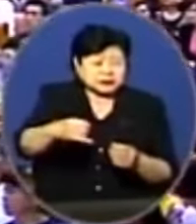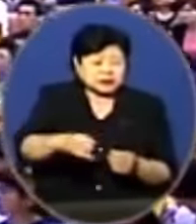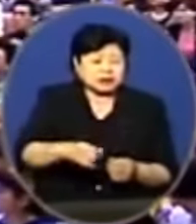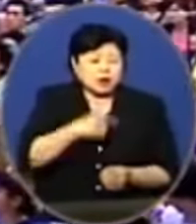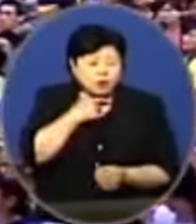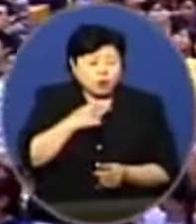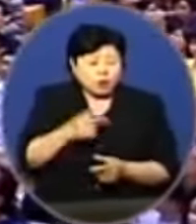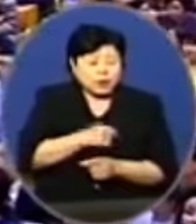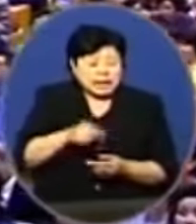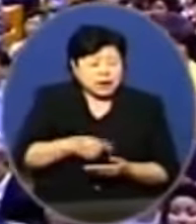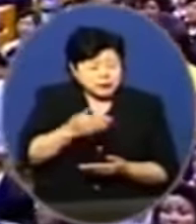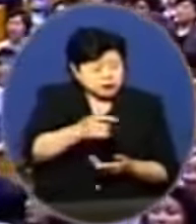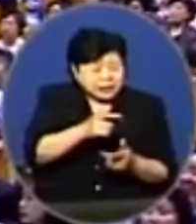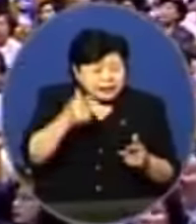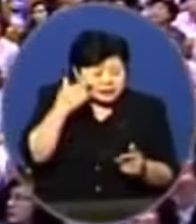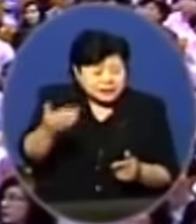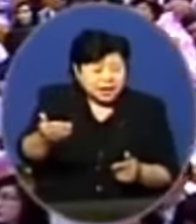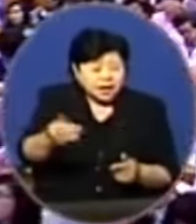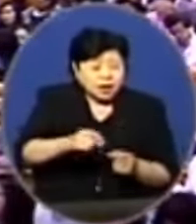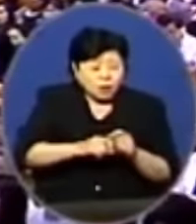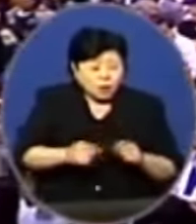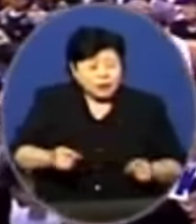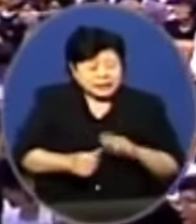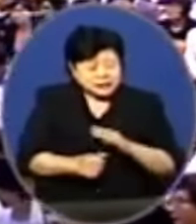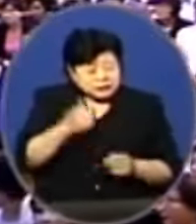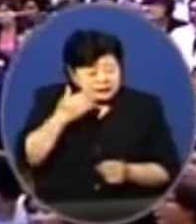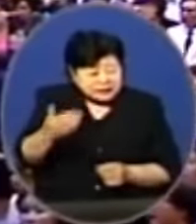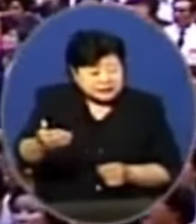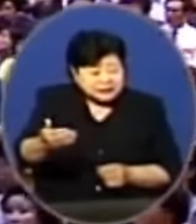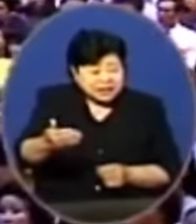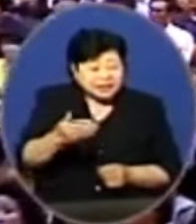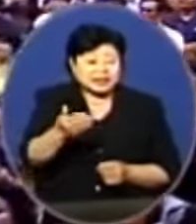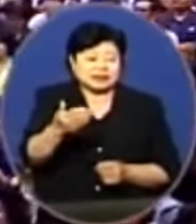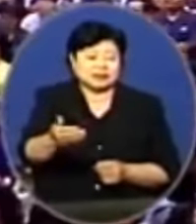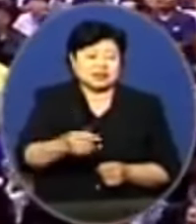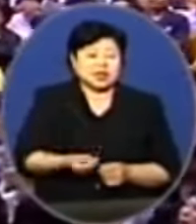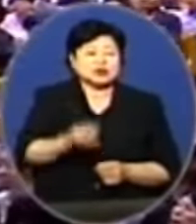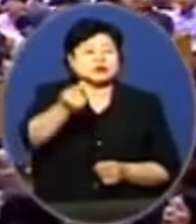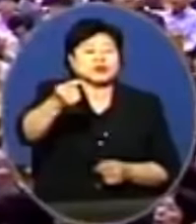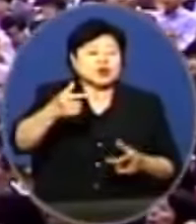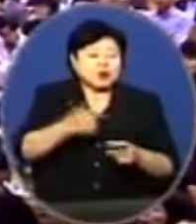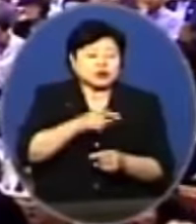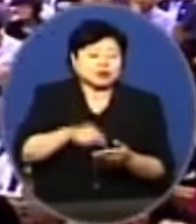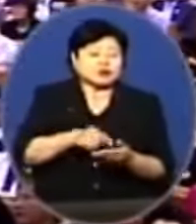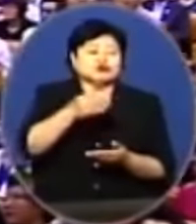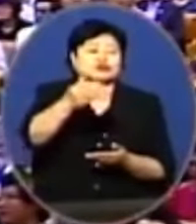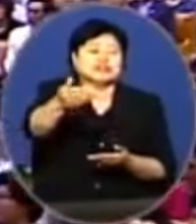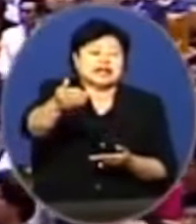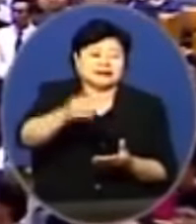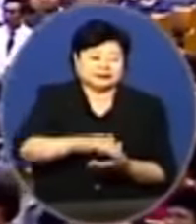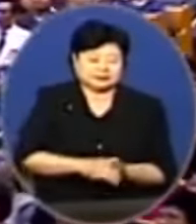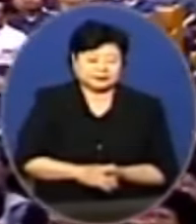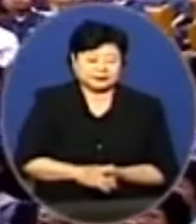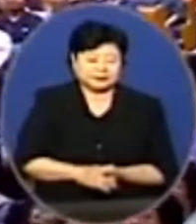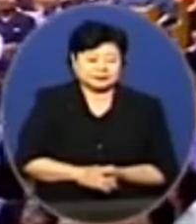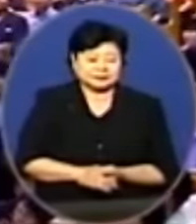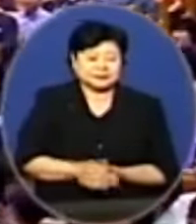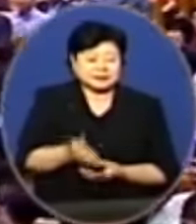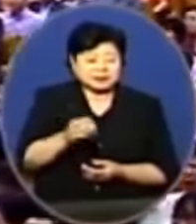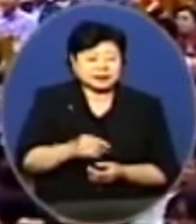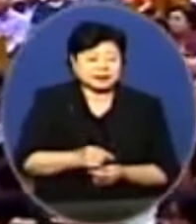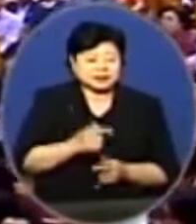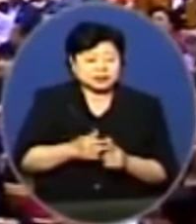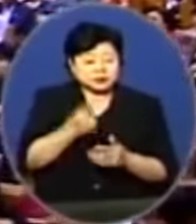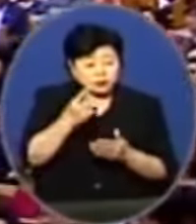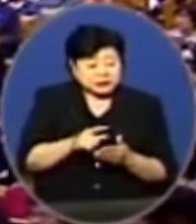원한을 풀어주지 아니겠느냐, 그들에게 오래 참으시겠느냐. 내가 너에게 이르니 속히 그 원한을 풀어주시리라. 그러나 인자가